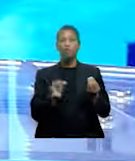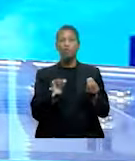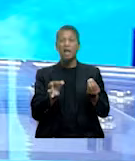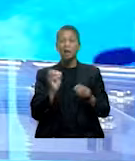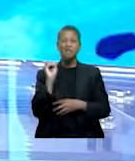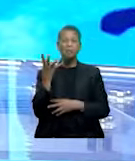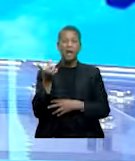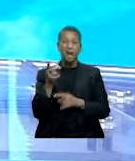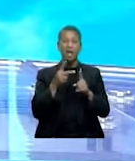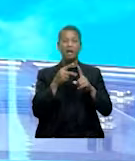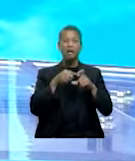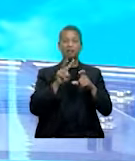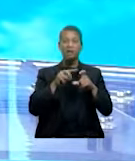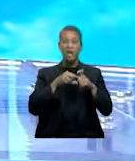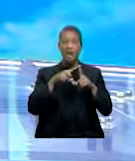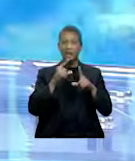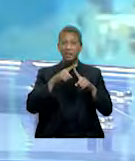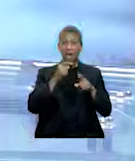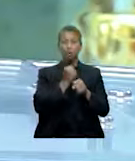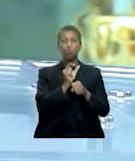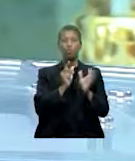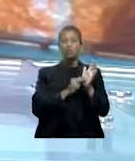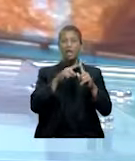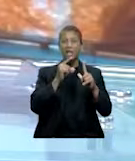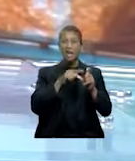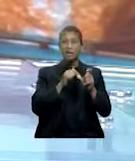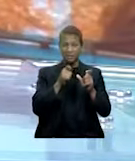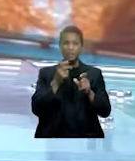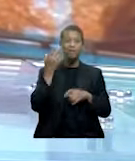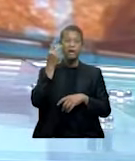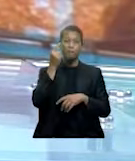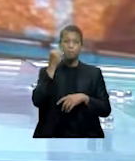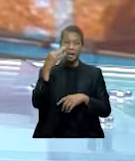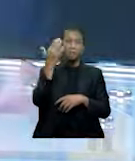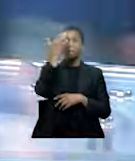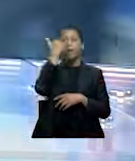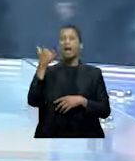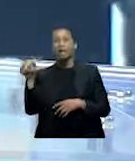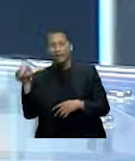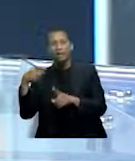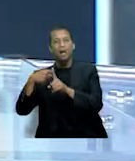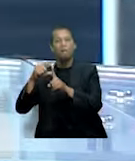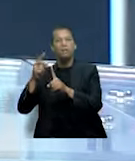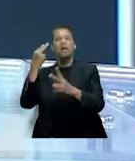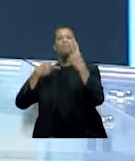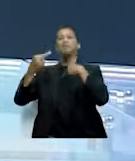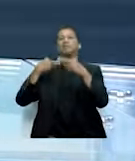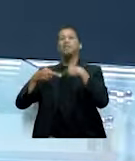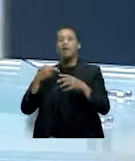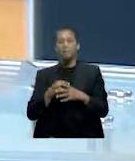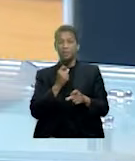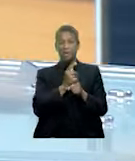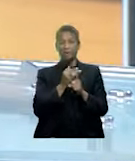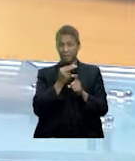Hefe Arita Gunaryanti, Rabu pagi memenuhi panggilan KPK untuk menjalani pemeriksaan. Hefe Arita diperiksa sebagai saksi atas